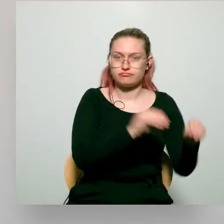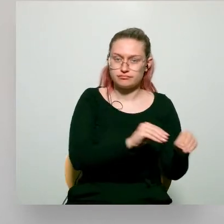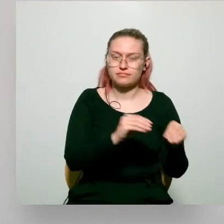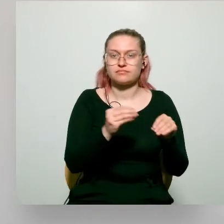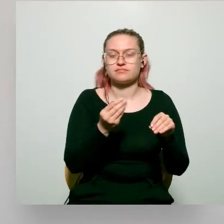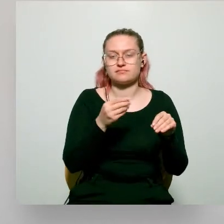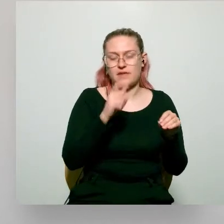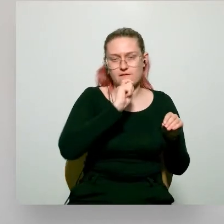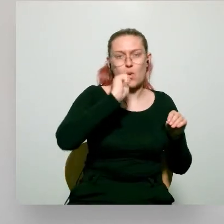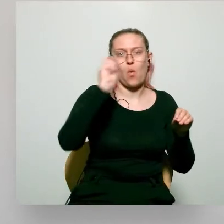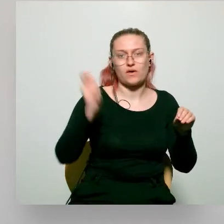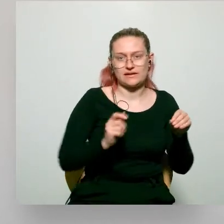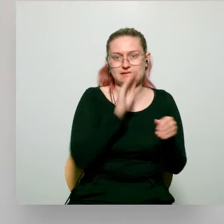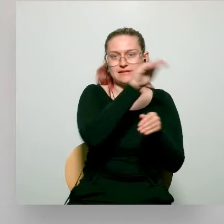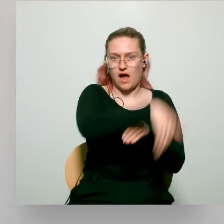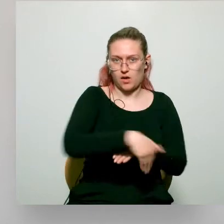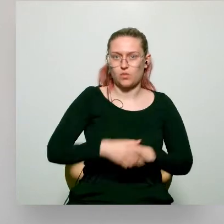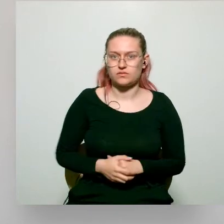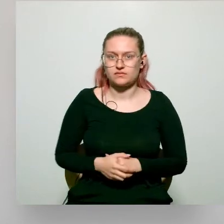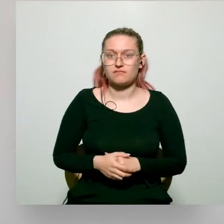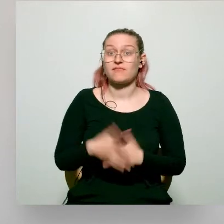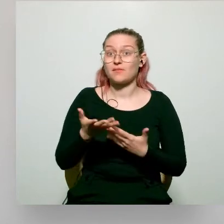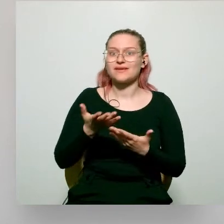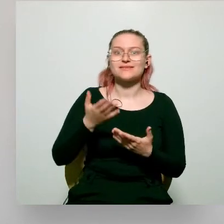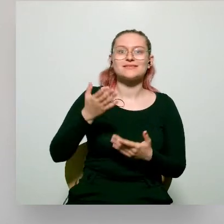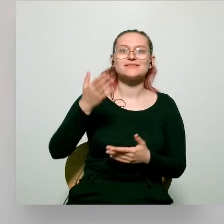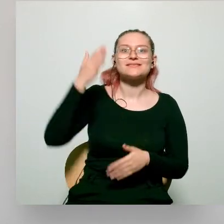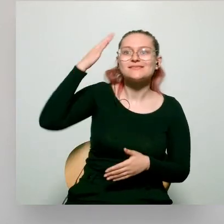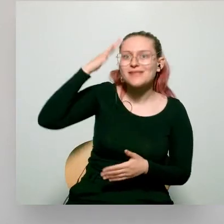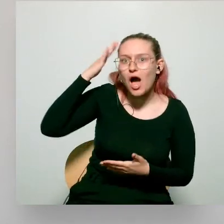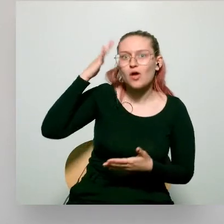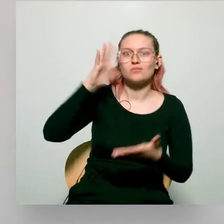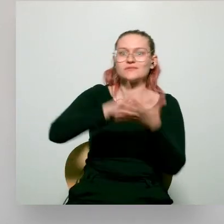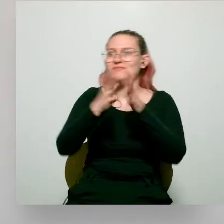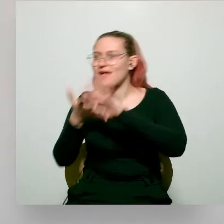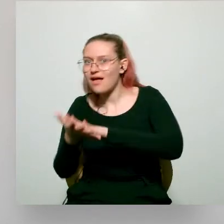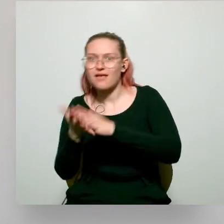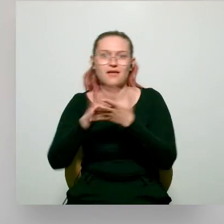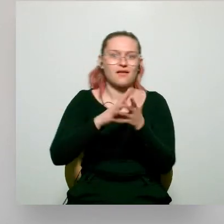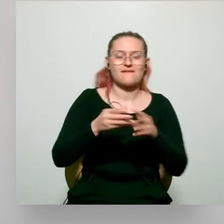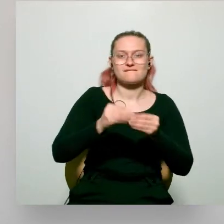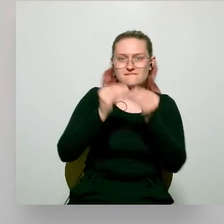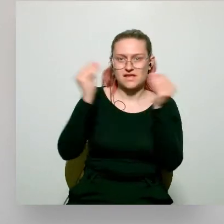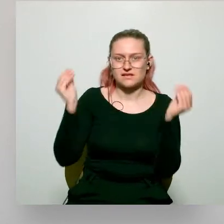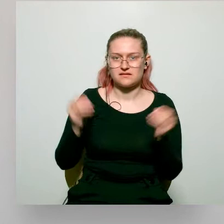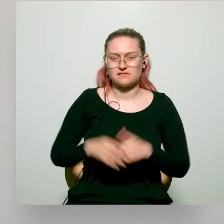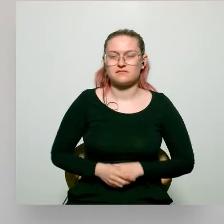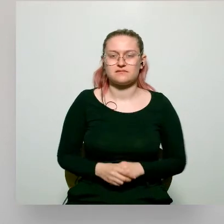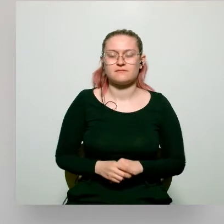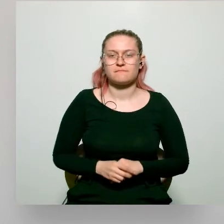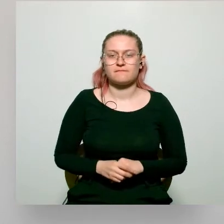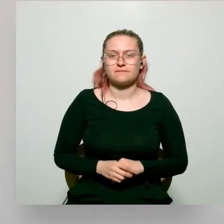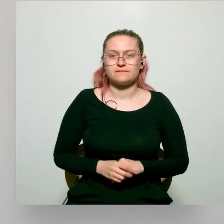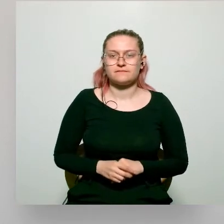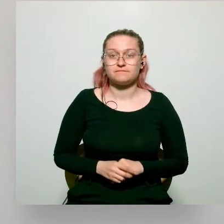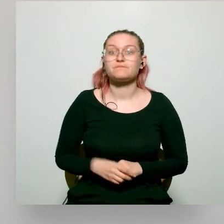zaczęło się odbywać ta znajomość lub była kontynuacja powiedzmy tej znajomości w taki bardziej wyraźny sposób. I moje